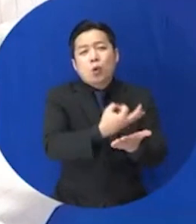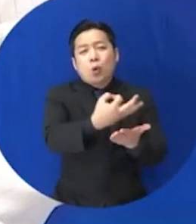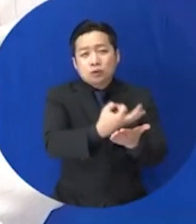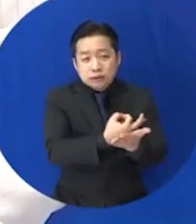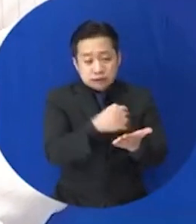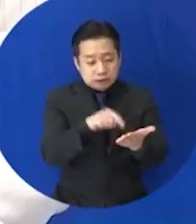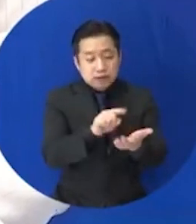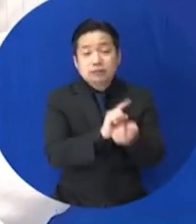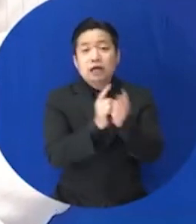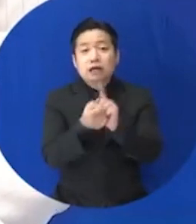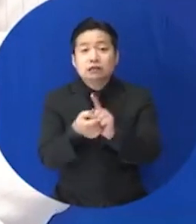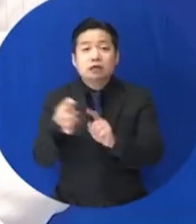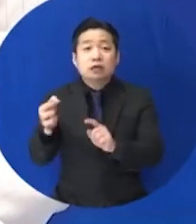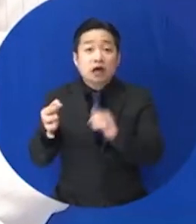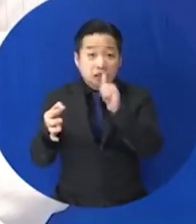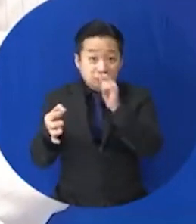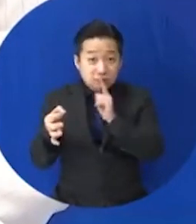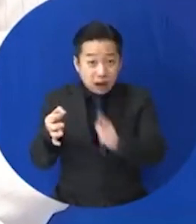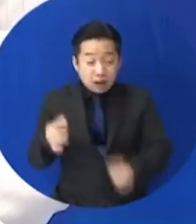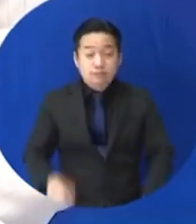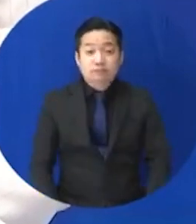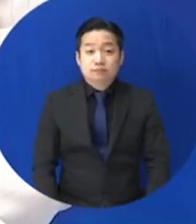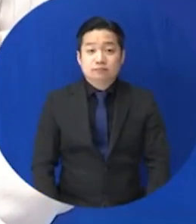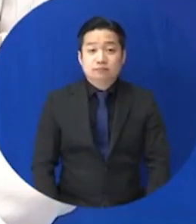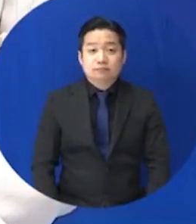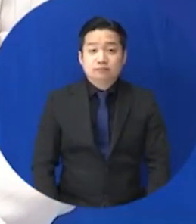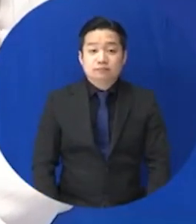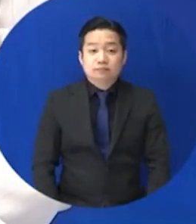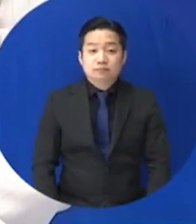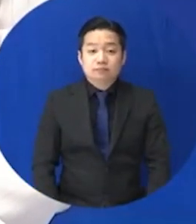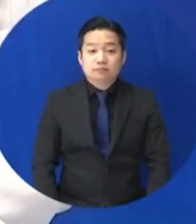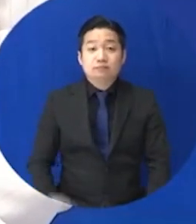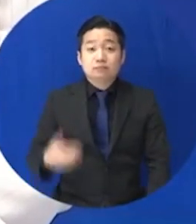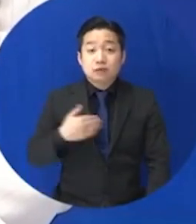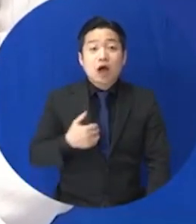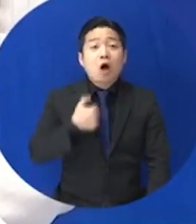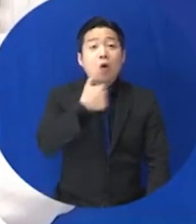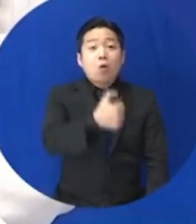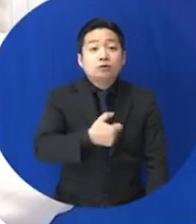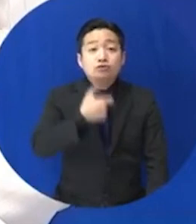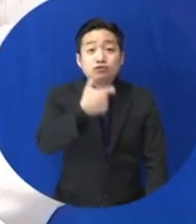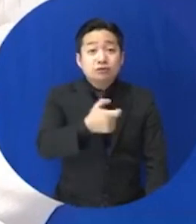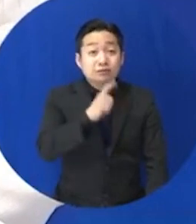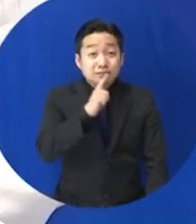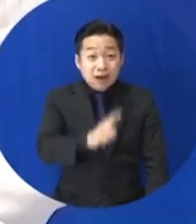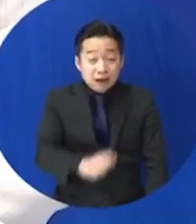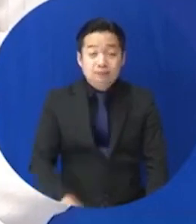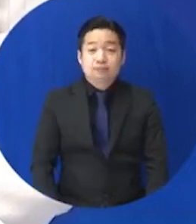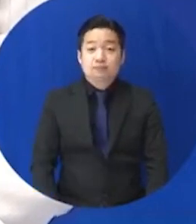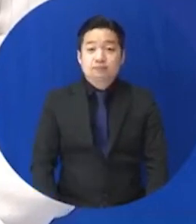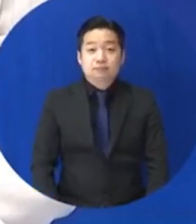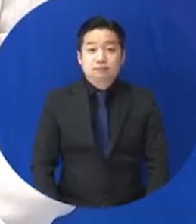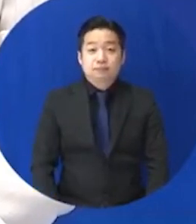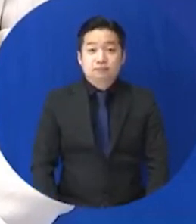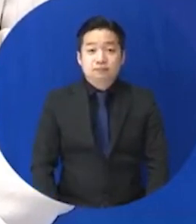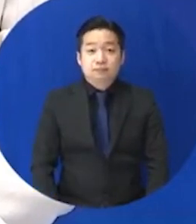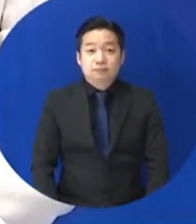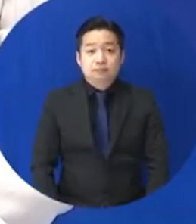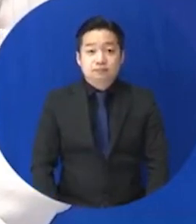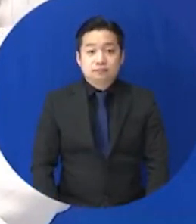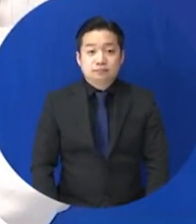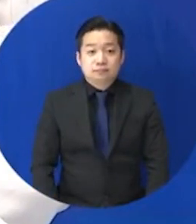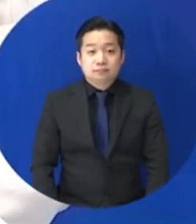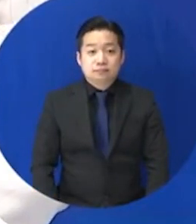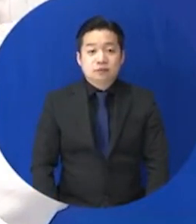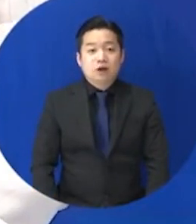있어야 되거든요. 네, 네. 그런데 대강 뭐 50만 원 또는 60만 원 얘기하시는데 그것을